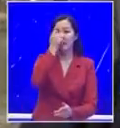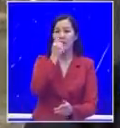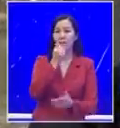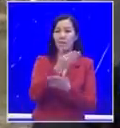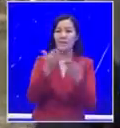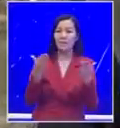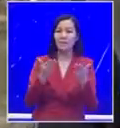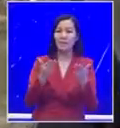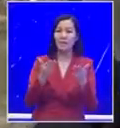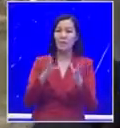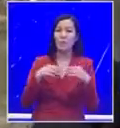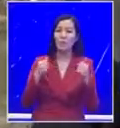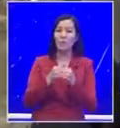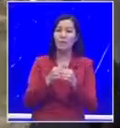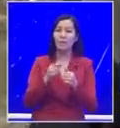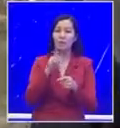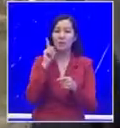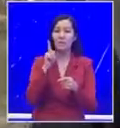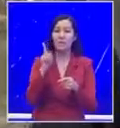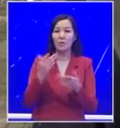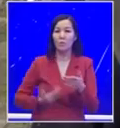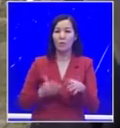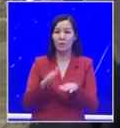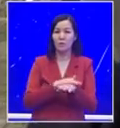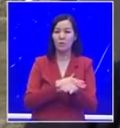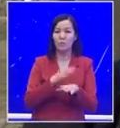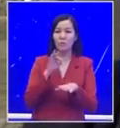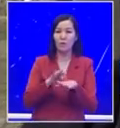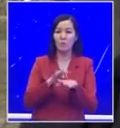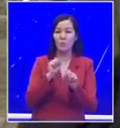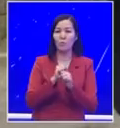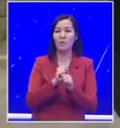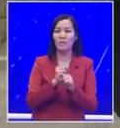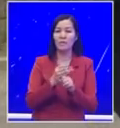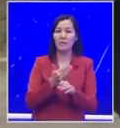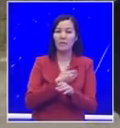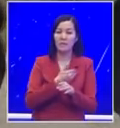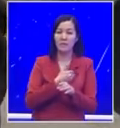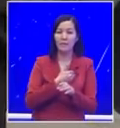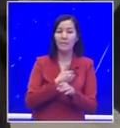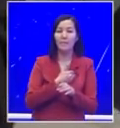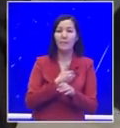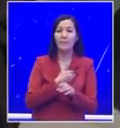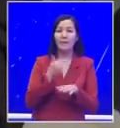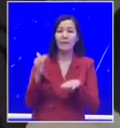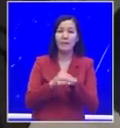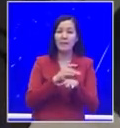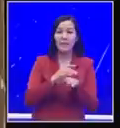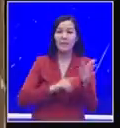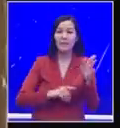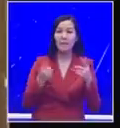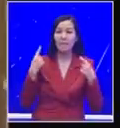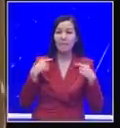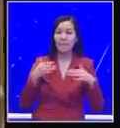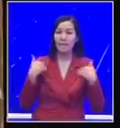Балашағыздарыңыздың жастардың өмірлері ұзақ болсын. Осы ауру кетсін деп армандаймын. Аталған игілікті бастамаға Қоңыр елді